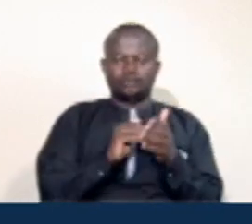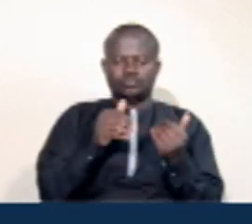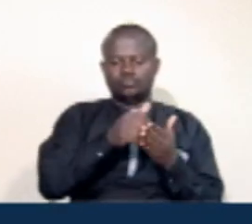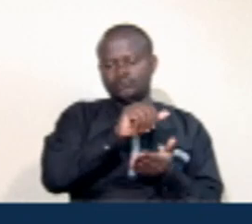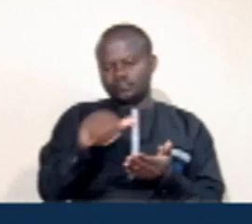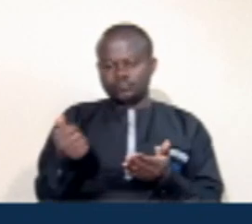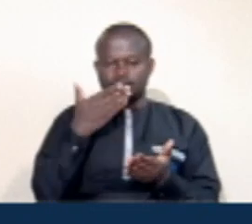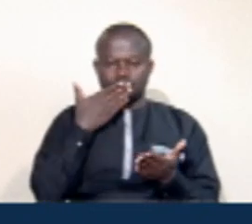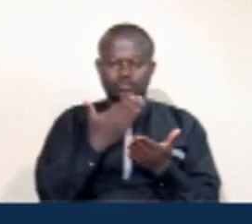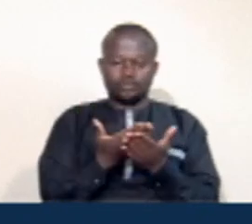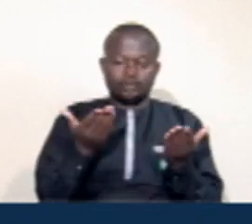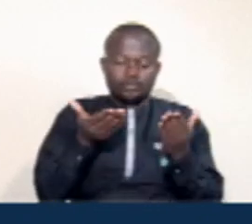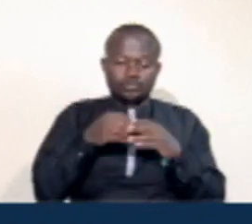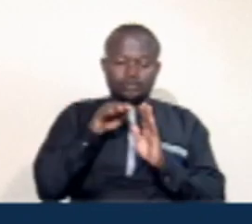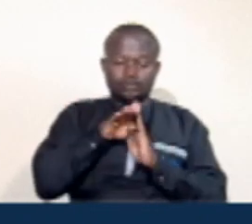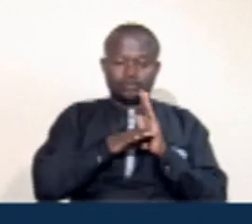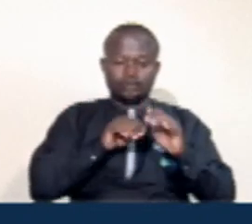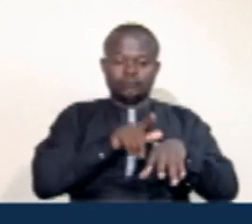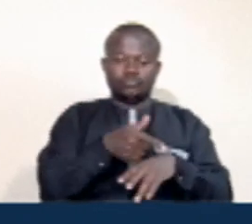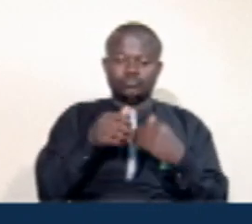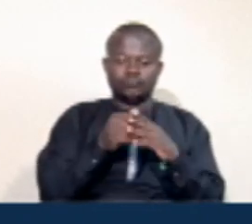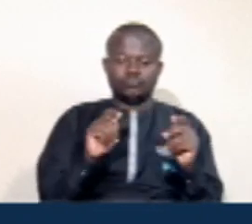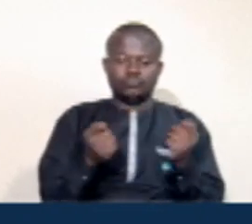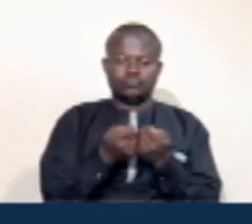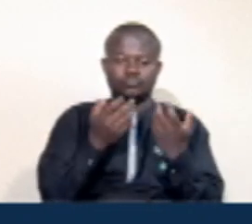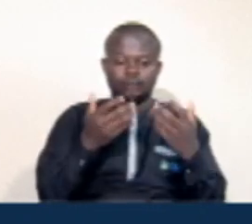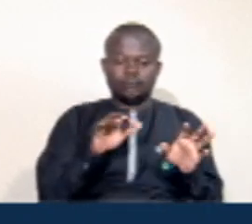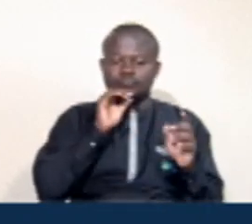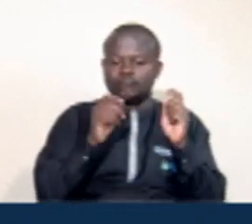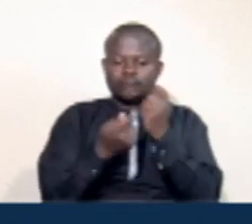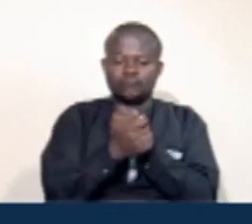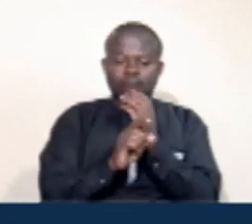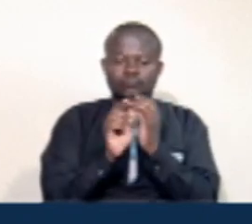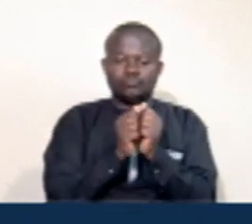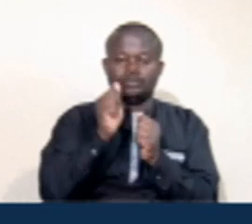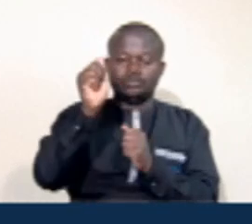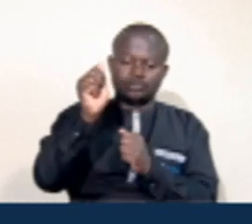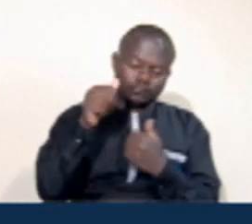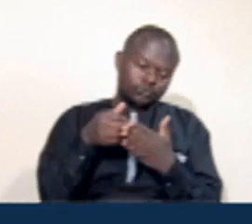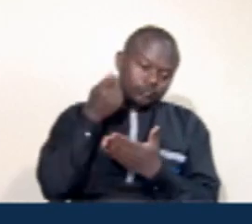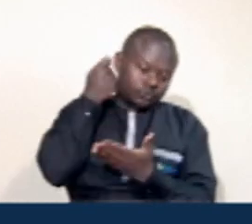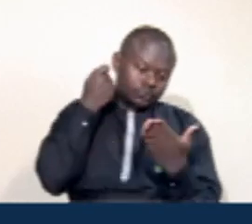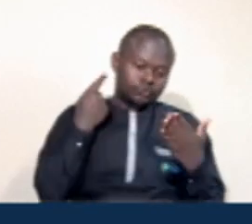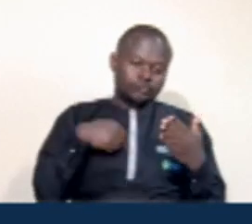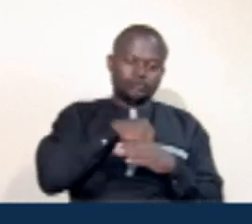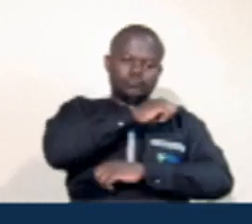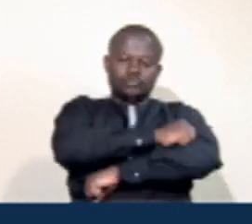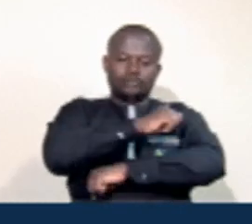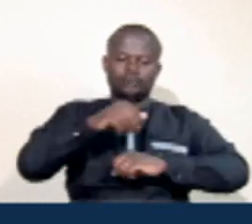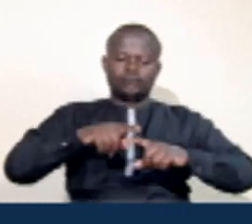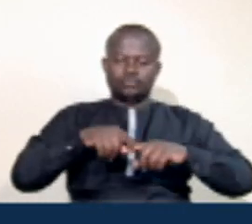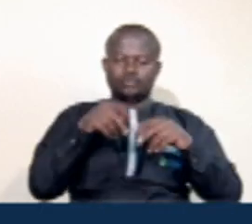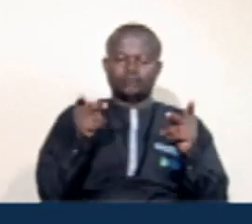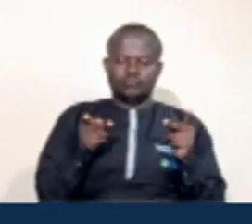kandi cyiza ni uko gahunda y'igihe igihembwe kizarangirira nta gihindutse ni ku itariki 15 gusa amashuri bitewe